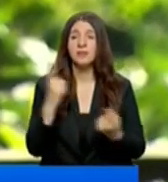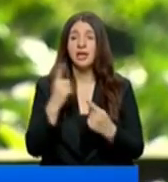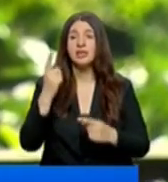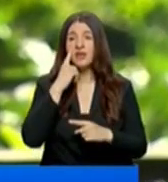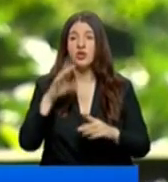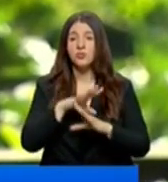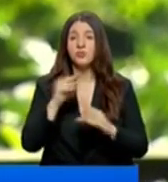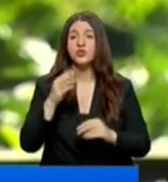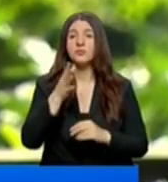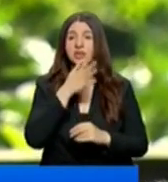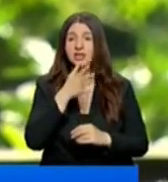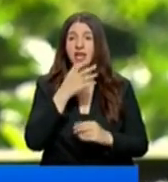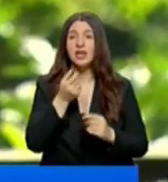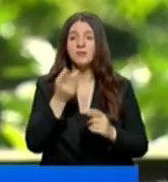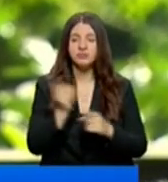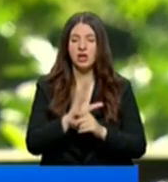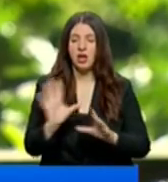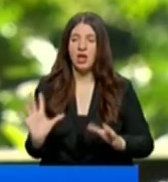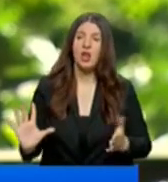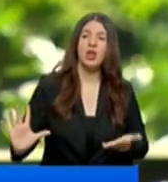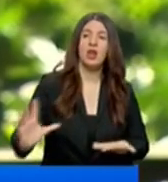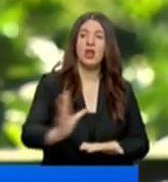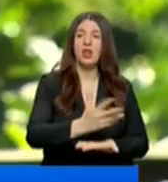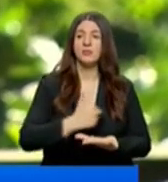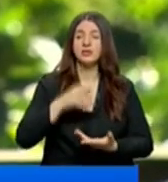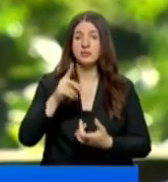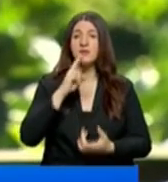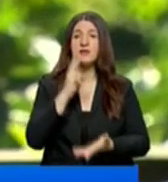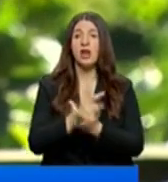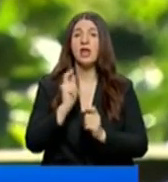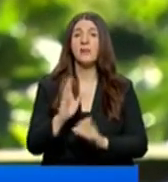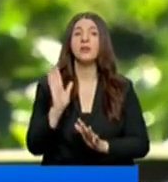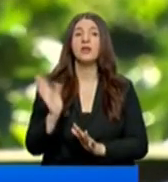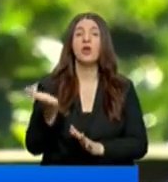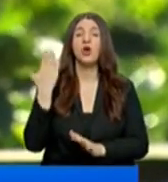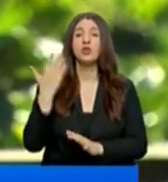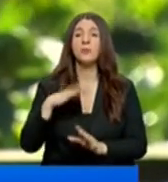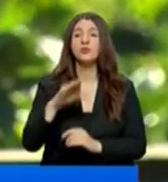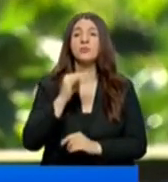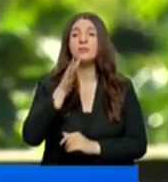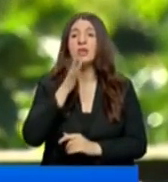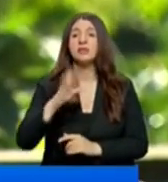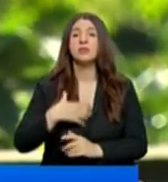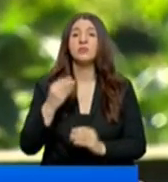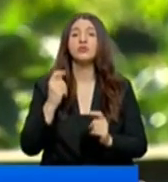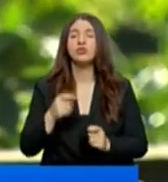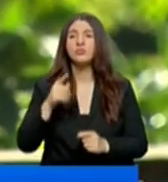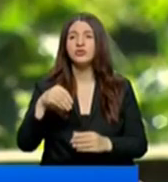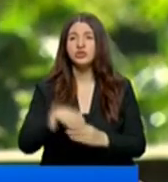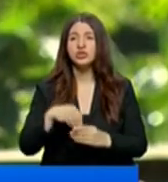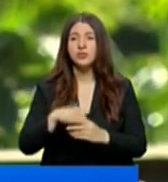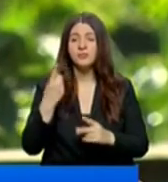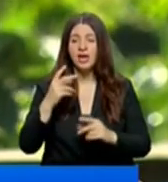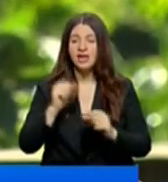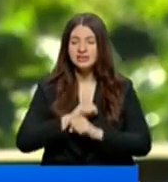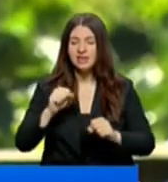devletin bütün bilgilerini, verilerini toplamak. Hı. Yani siz bir karar almadan önce bütün verilere sahip olmak zorunda. Hı. Bunun için bir